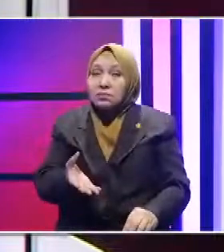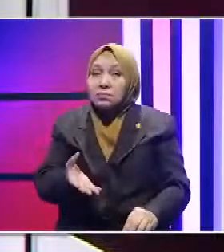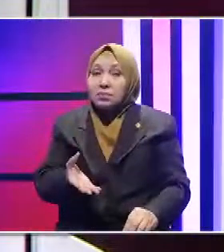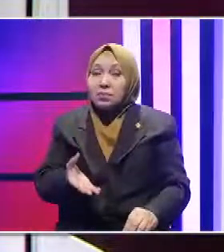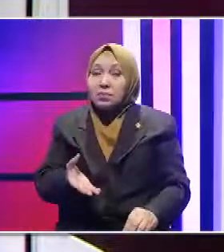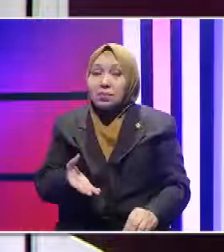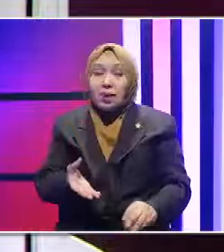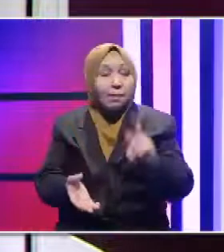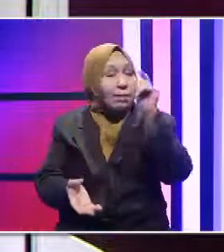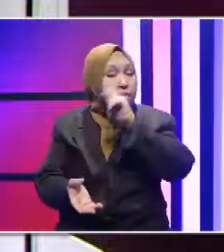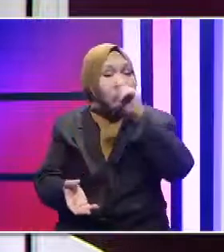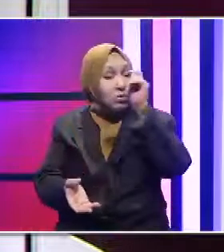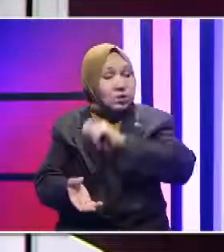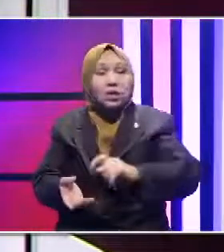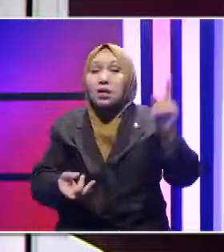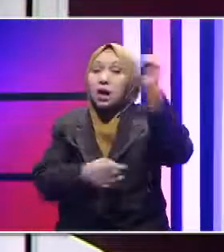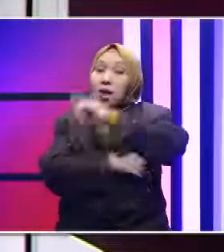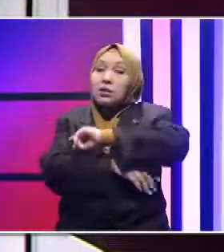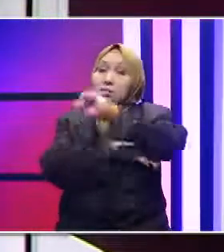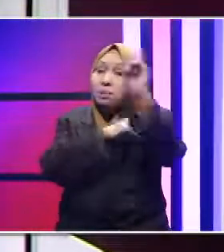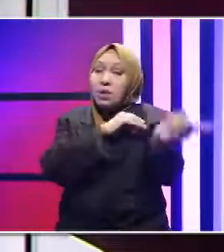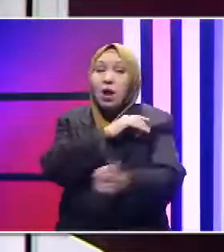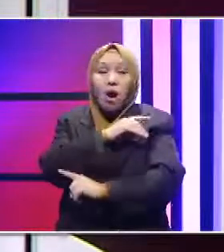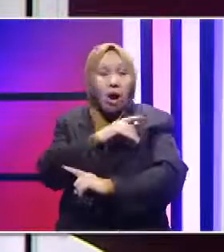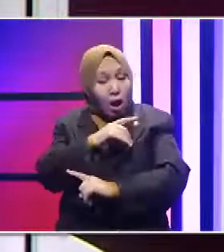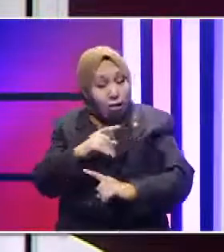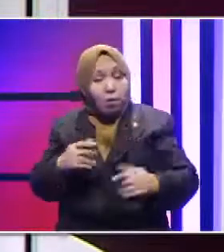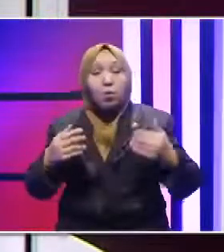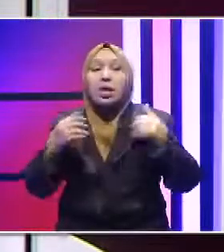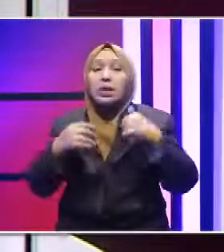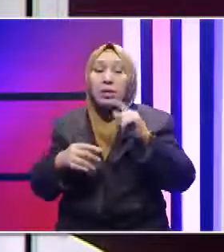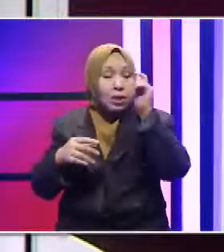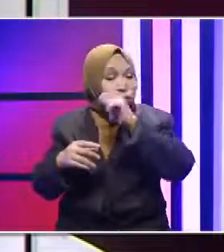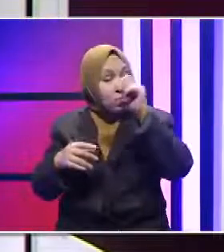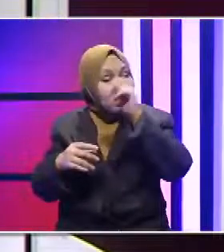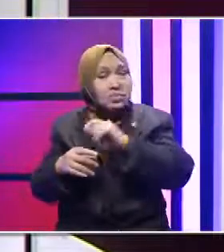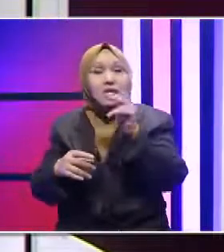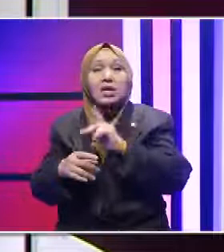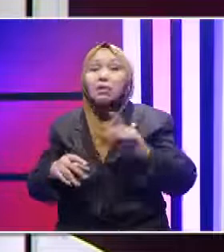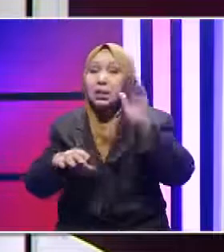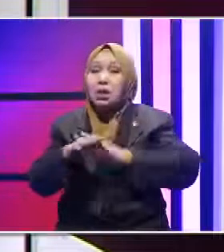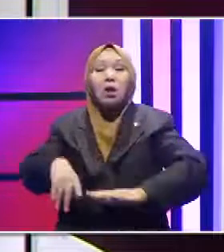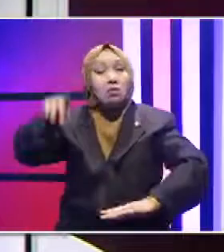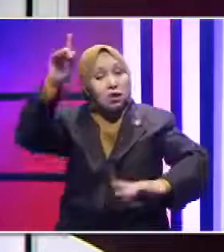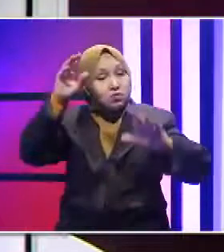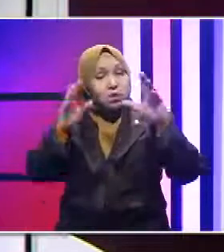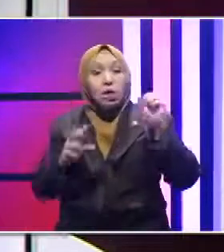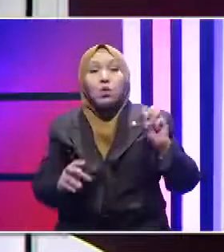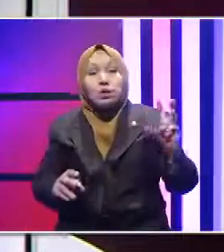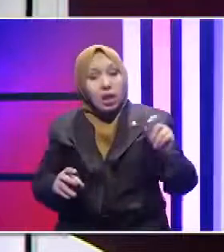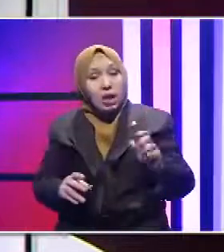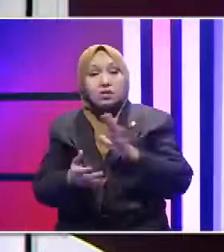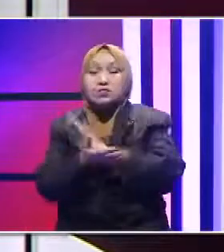ya, mendustakan hari pembalasan. Orang yang mendustakan hari pembalasan adalah orang yang mendustakan kepada Allah Subhanahu Wa Taala.